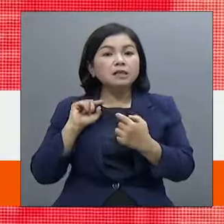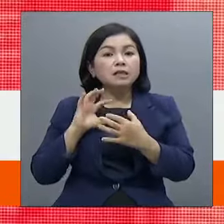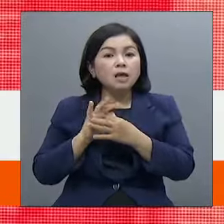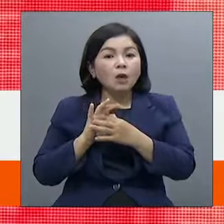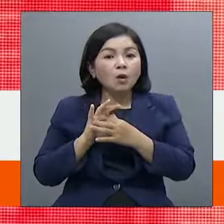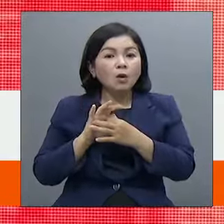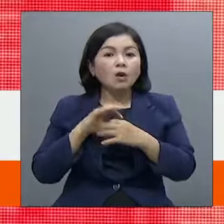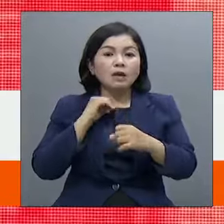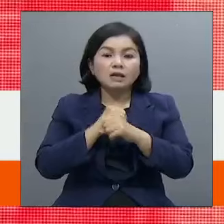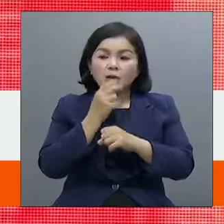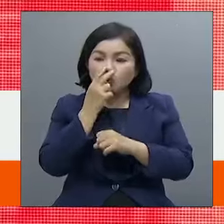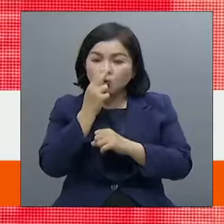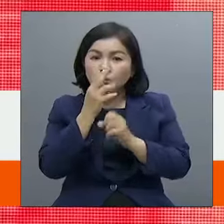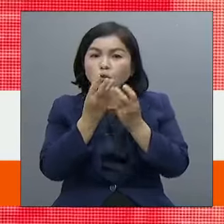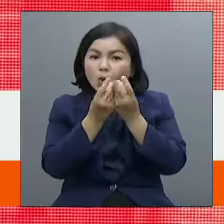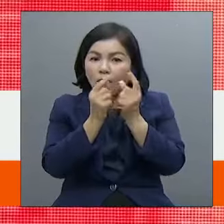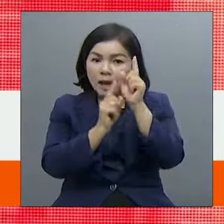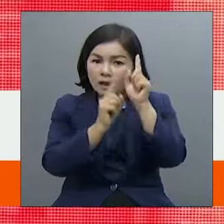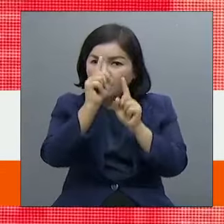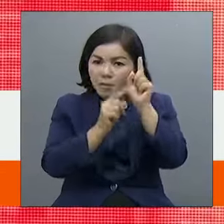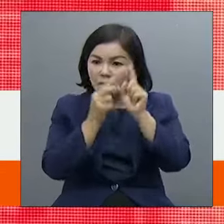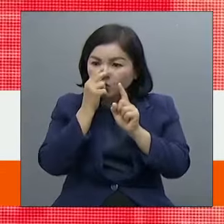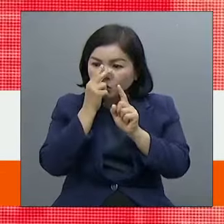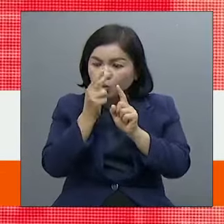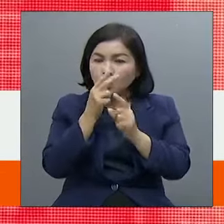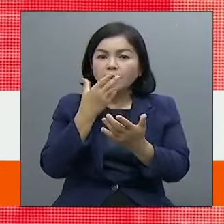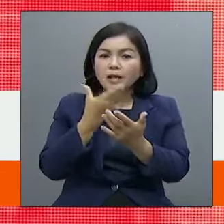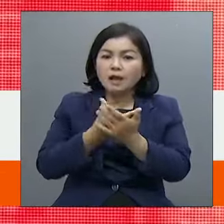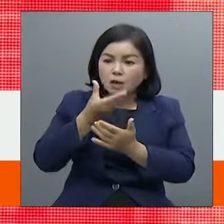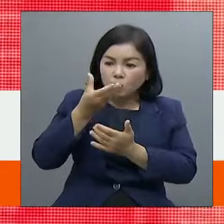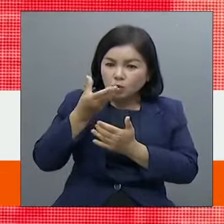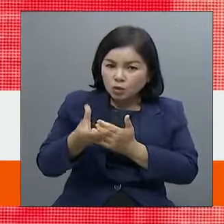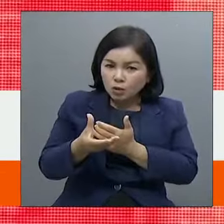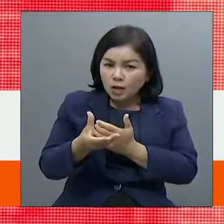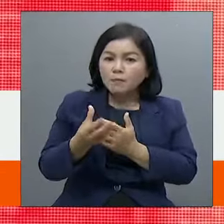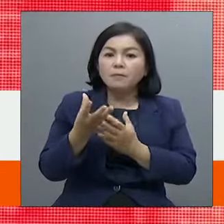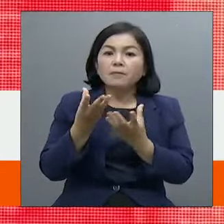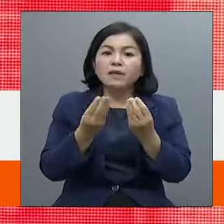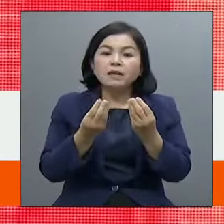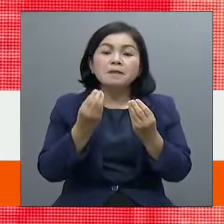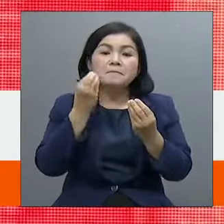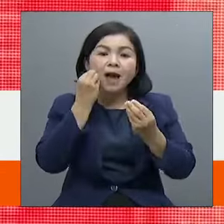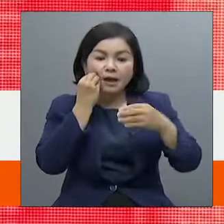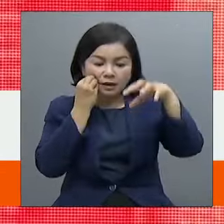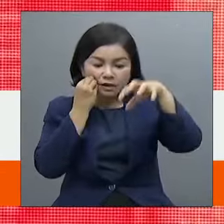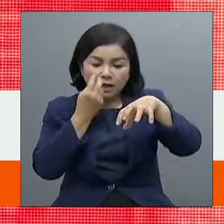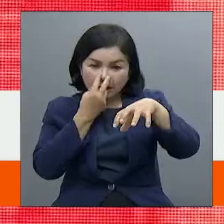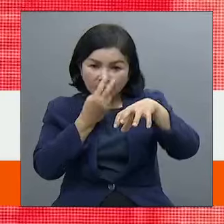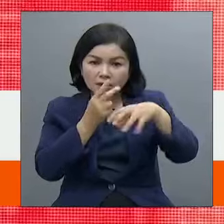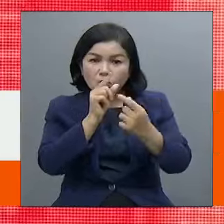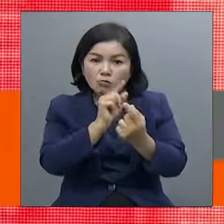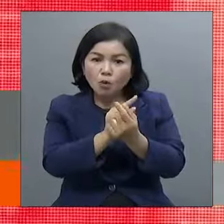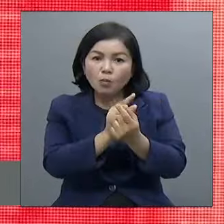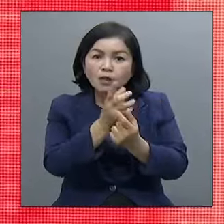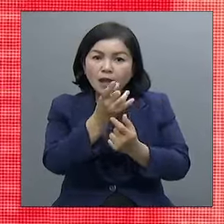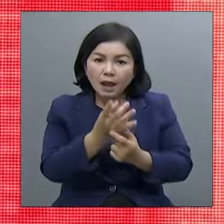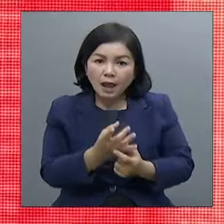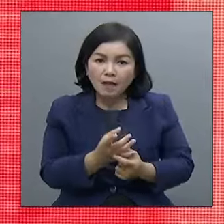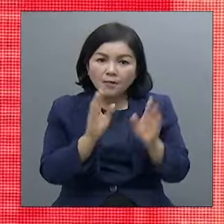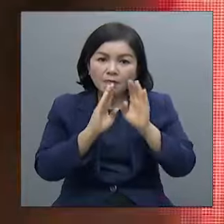จะดูตัวคูณของภาคอสังหาริมทรัพย์ของประเทศไทยสิ่งที่เราเจอก็คือว่าตัวคู